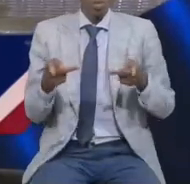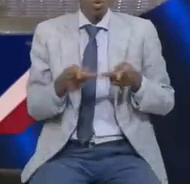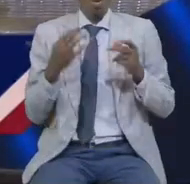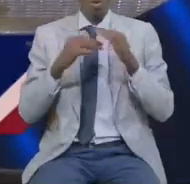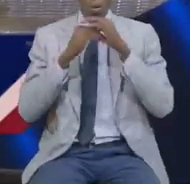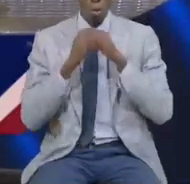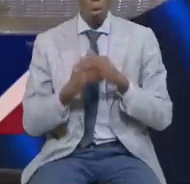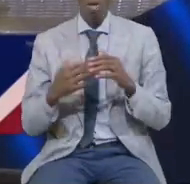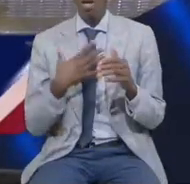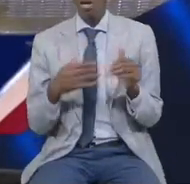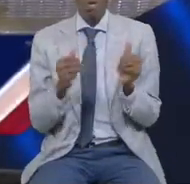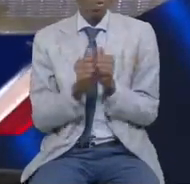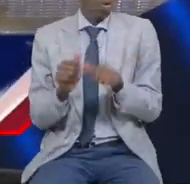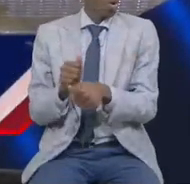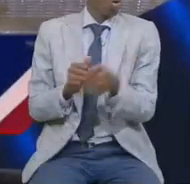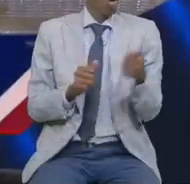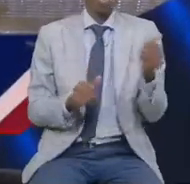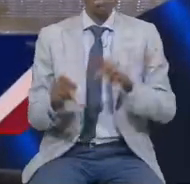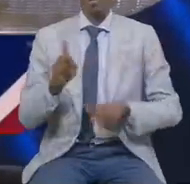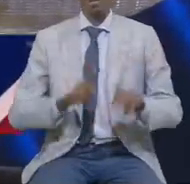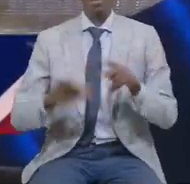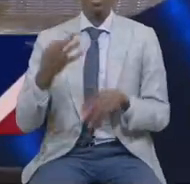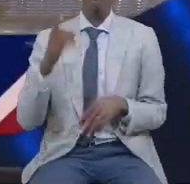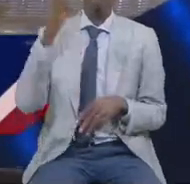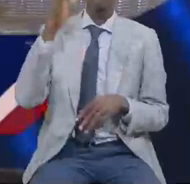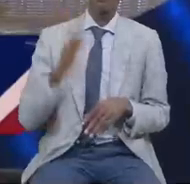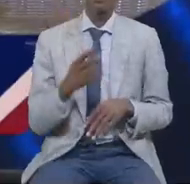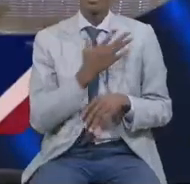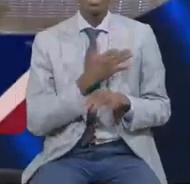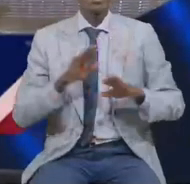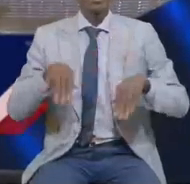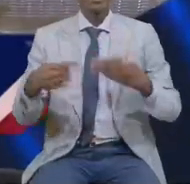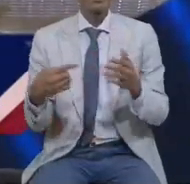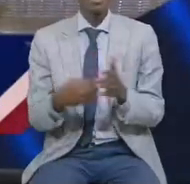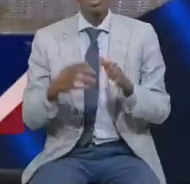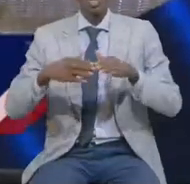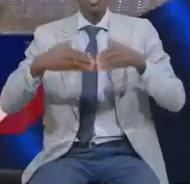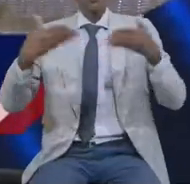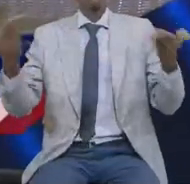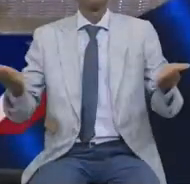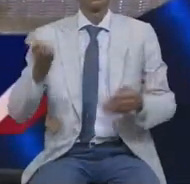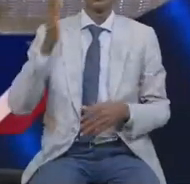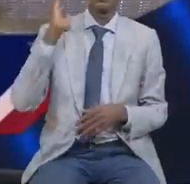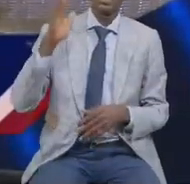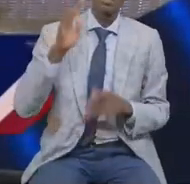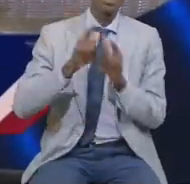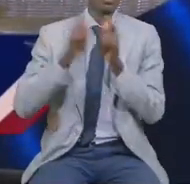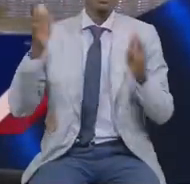que le peuple de Dieu est là, ils vont donner un témoignage flamboyant